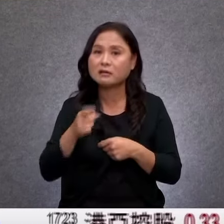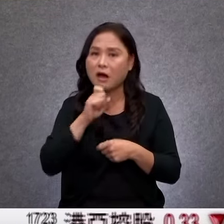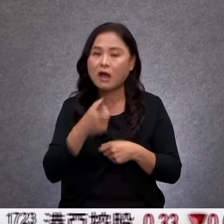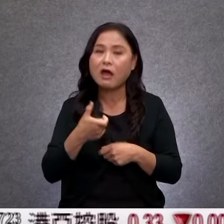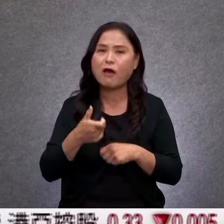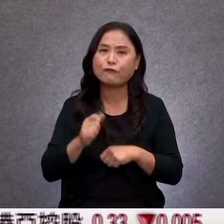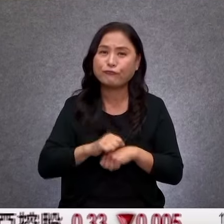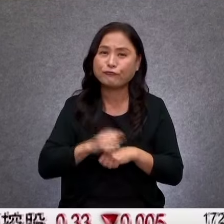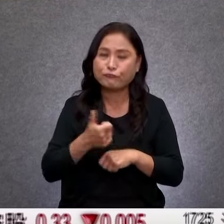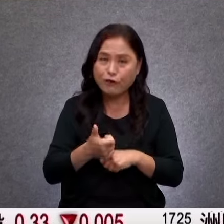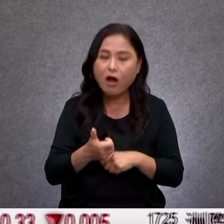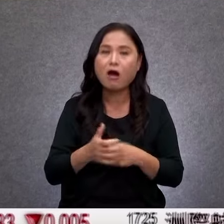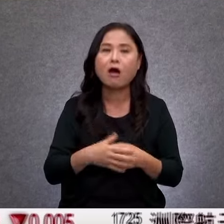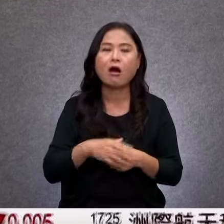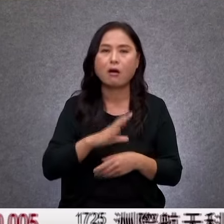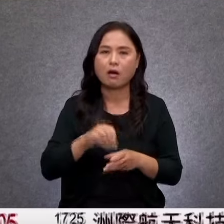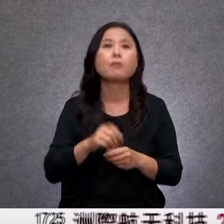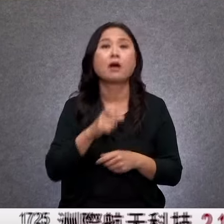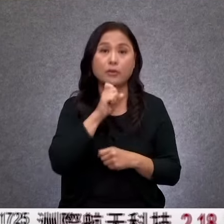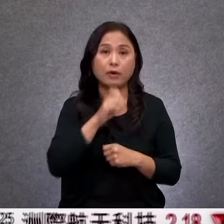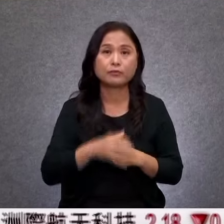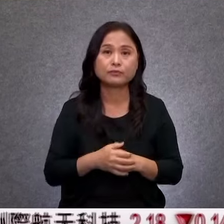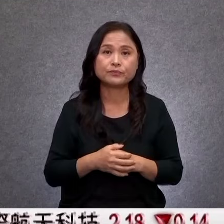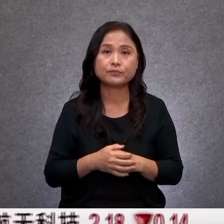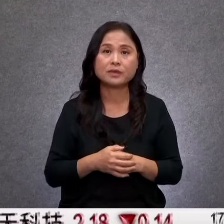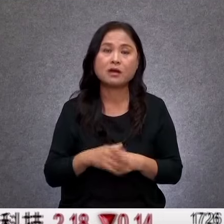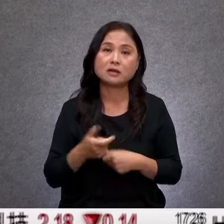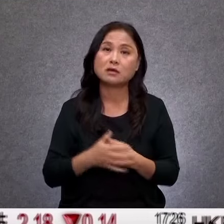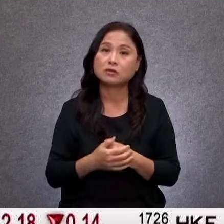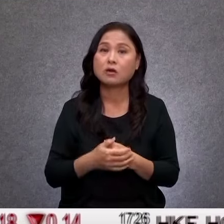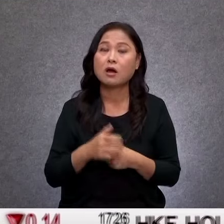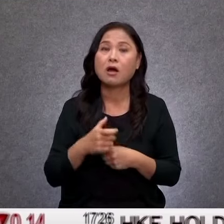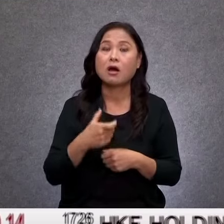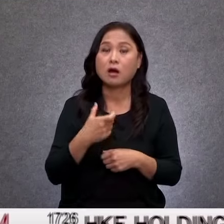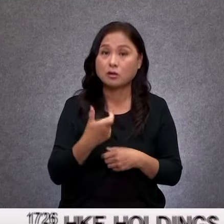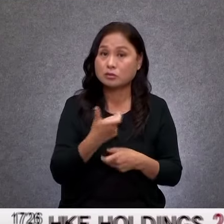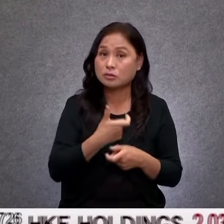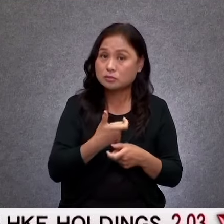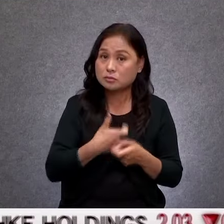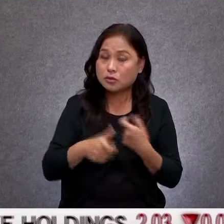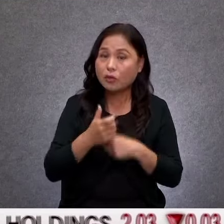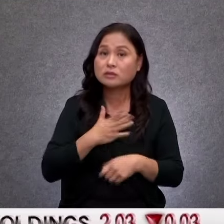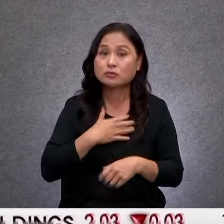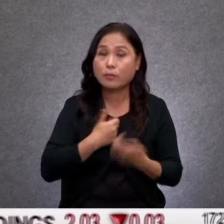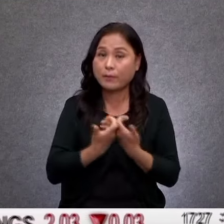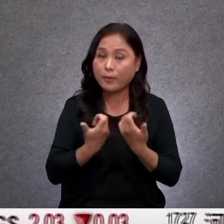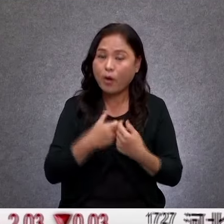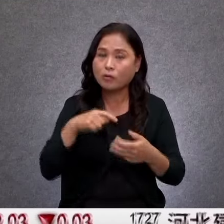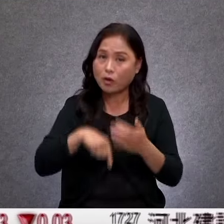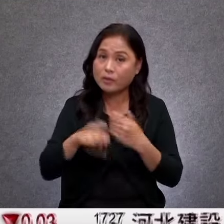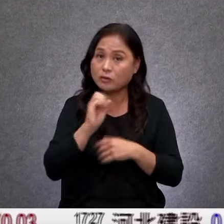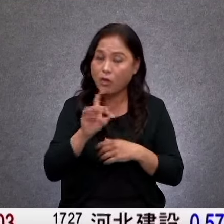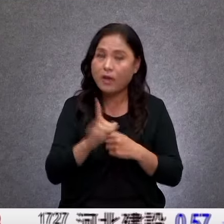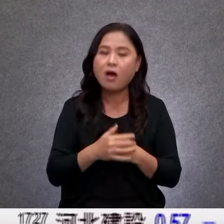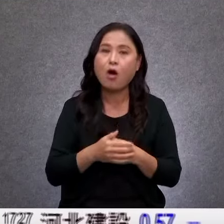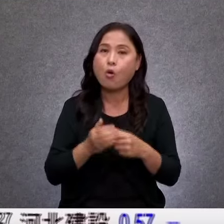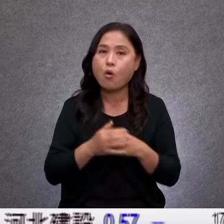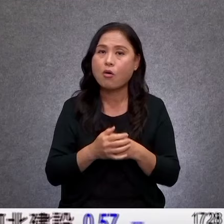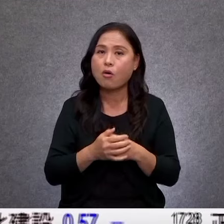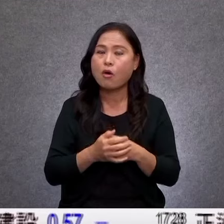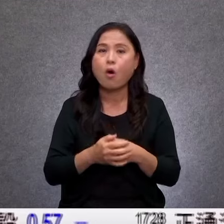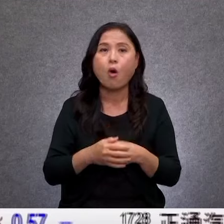咗印花税之外，其他嘅收費都係其中一部分嚟嘅，咁所以你見到喺預算案裏面咧，我哋就話我